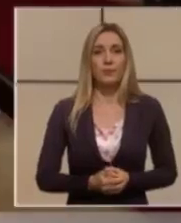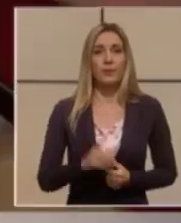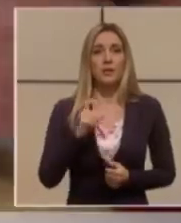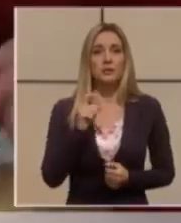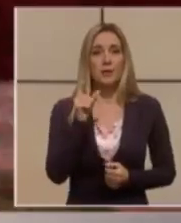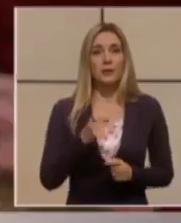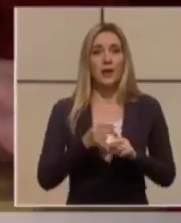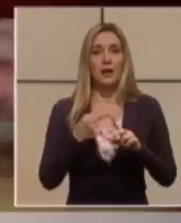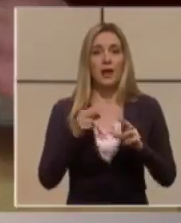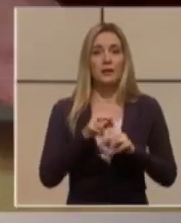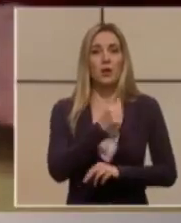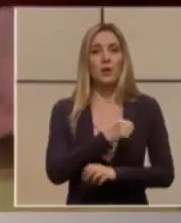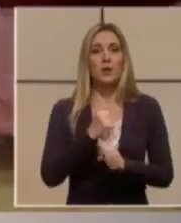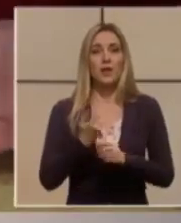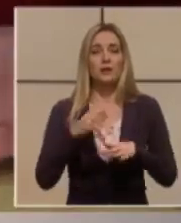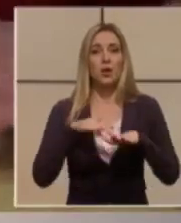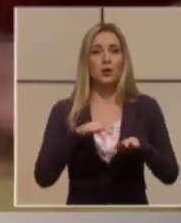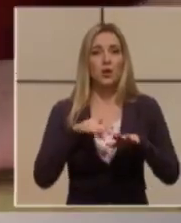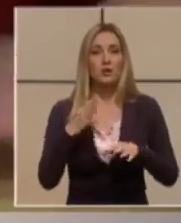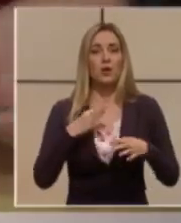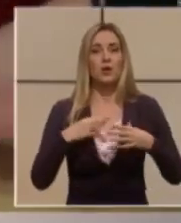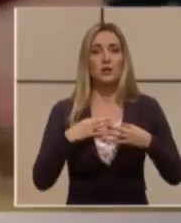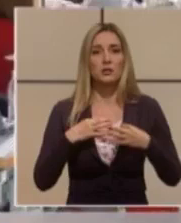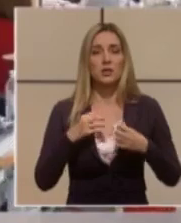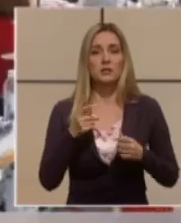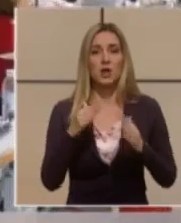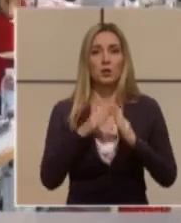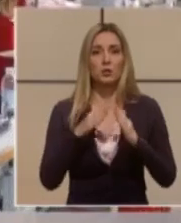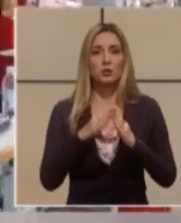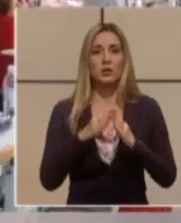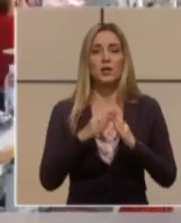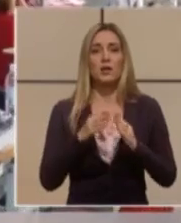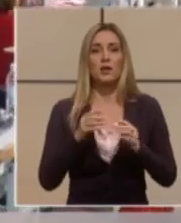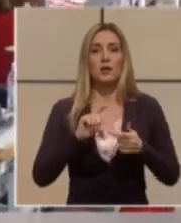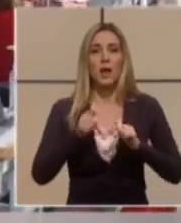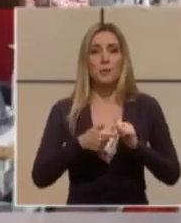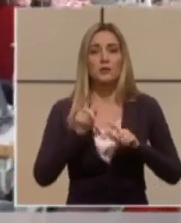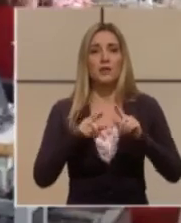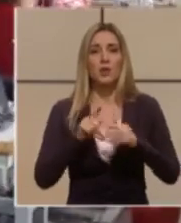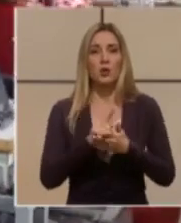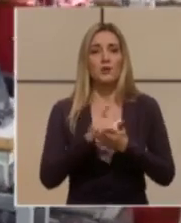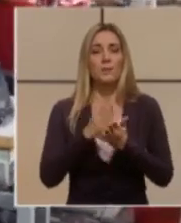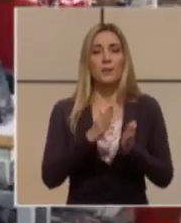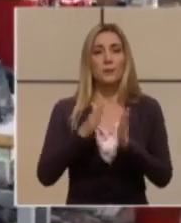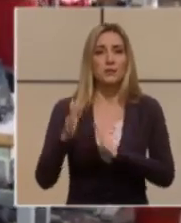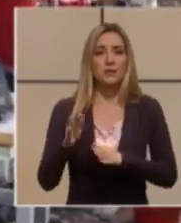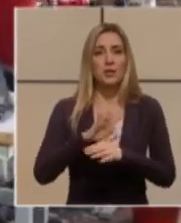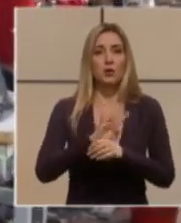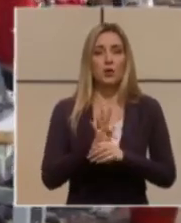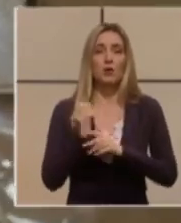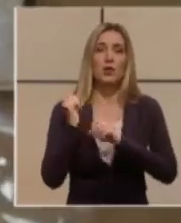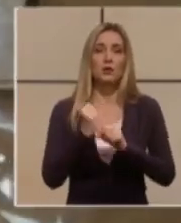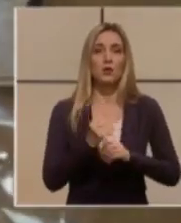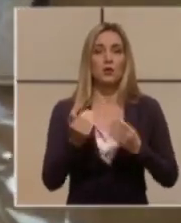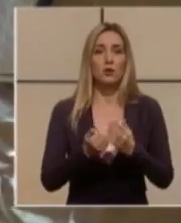Čapljinka Kata godinama radi kao krojačica, no odjeća i tekstil za kućni i vrtni namještaj neko vrijeme bili su po strani. Koronavirus je